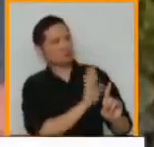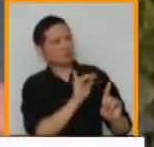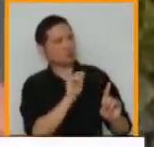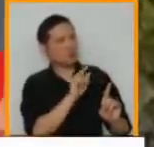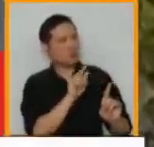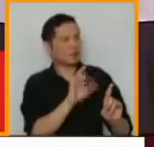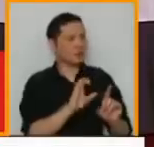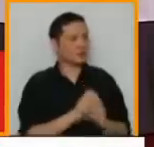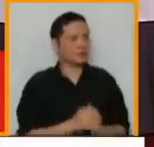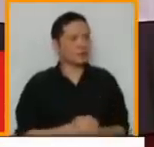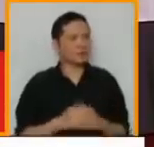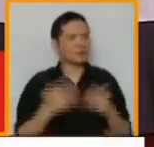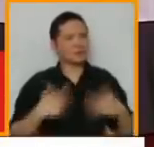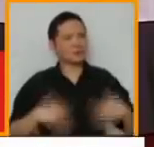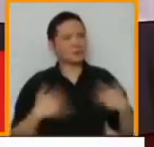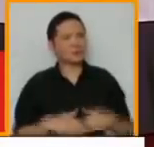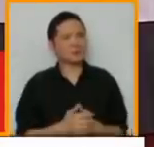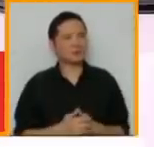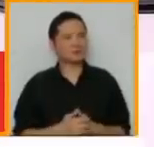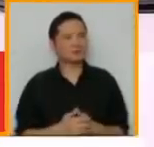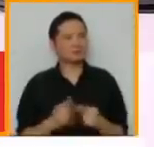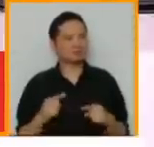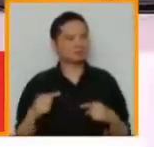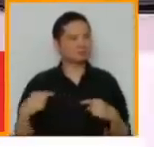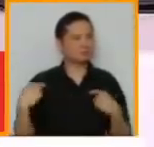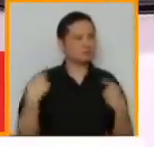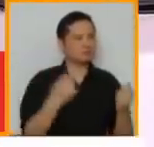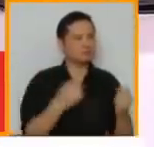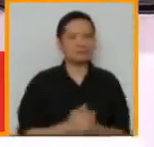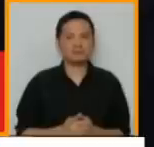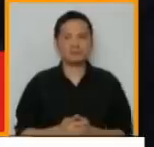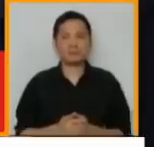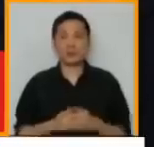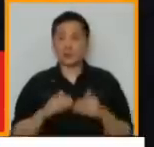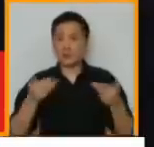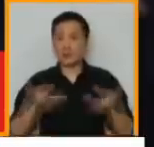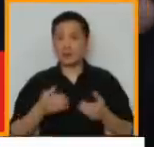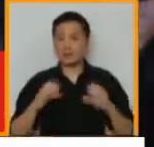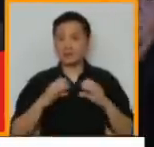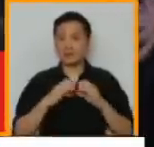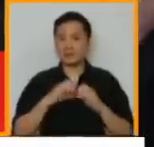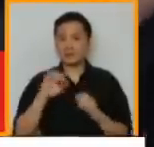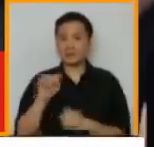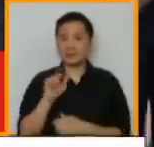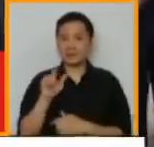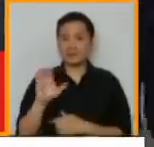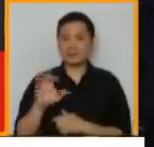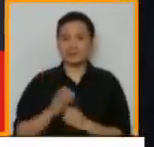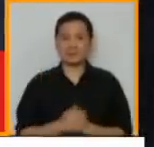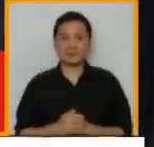through the years. Welcome sa Kapuso Network, John Lloyd Cruz.